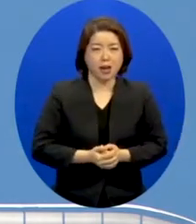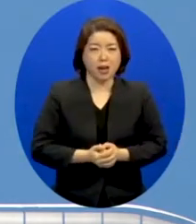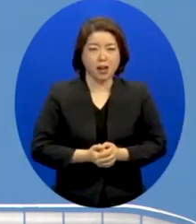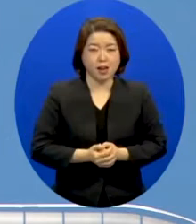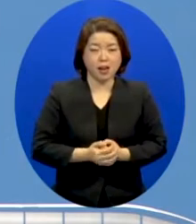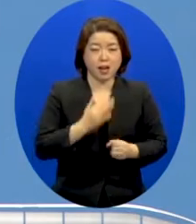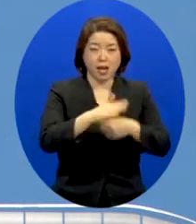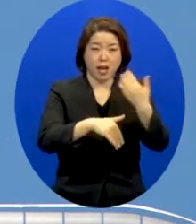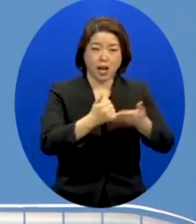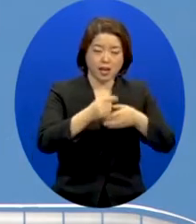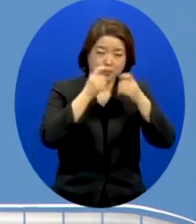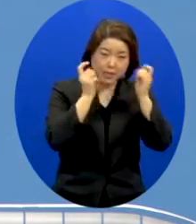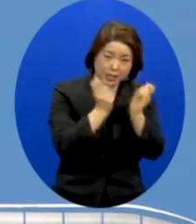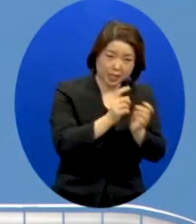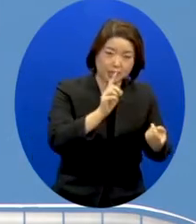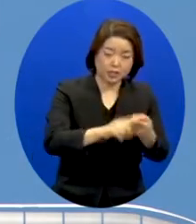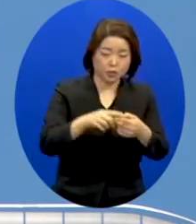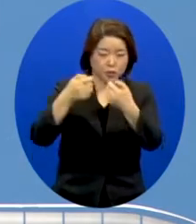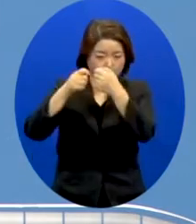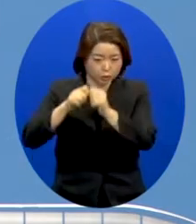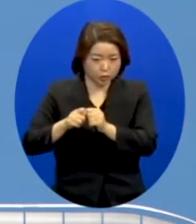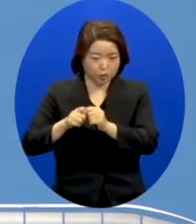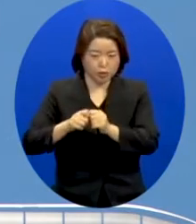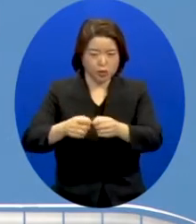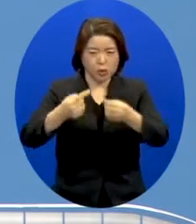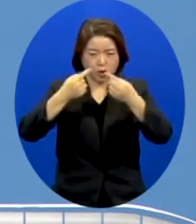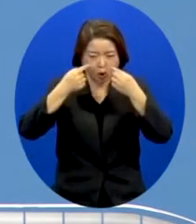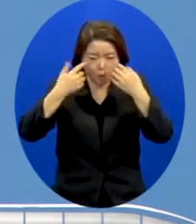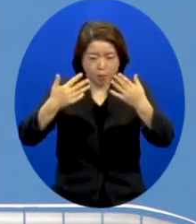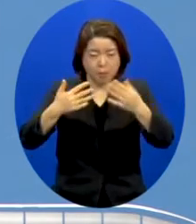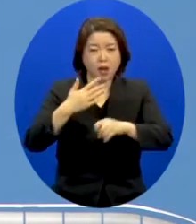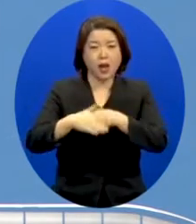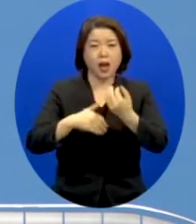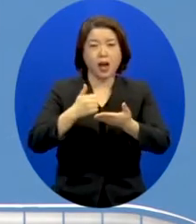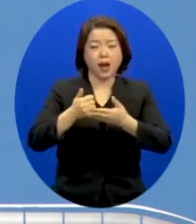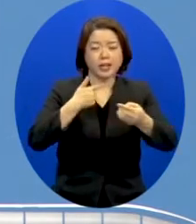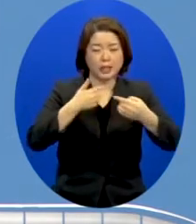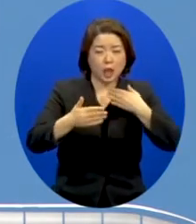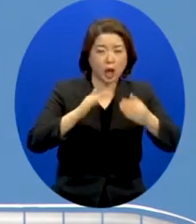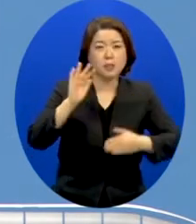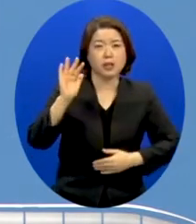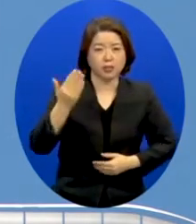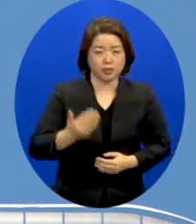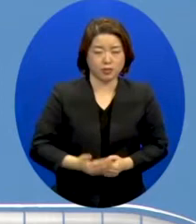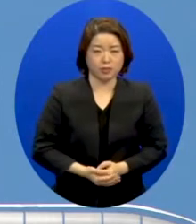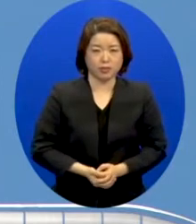개인적으로 구체적으로 아주 분명하게 하나님을 경험하게 됩니다